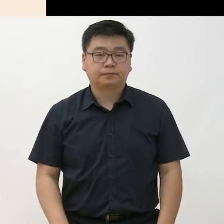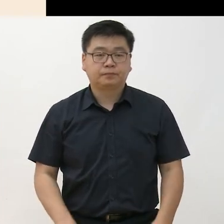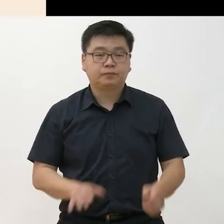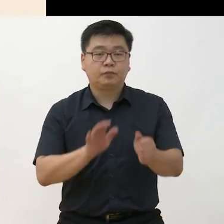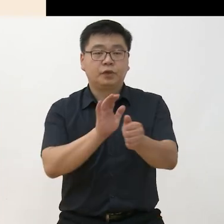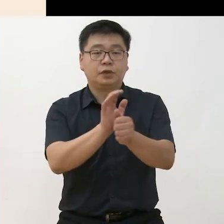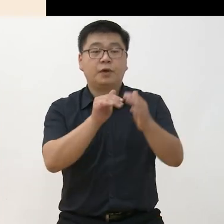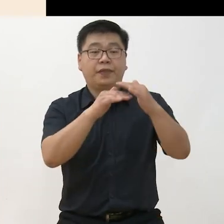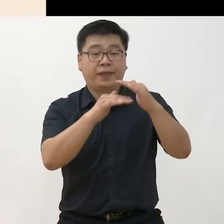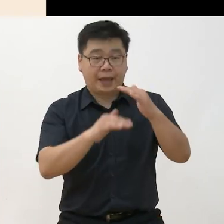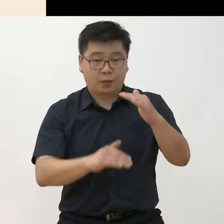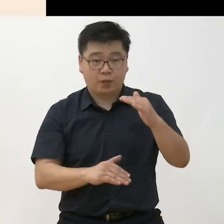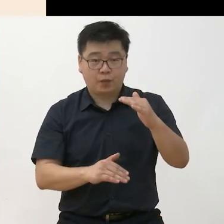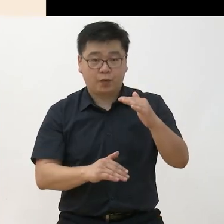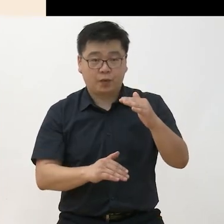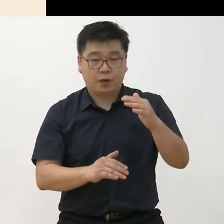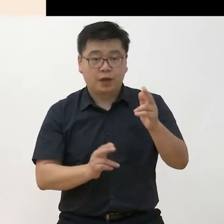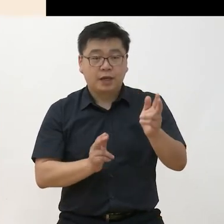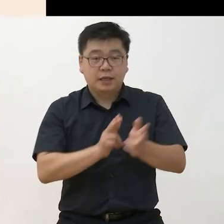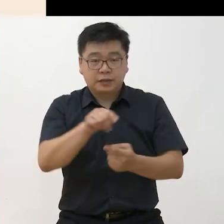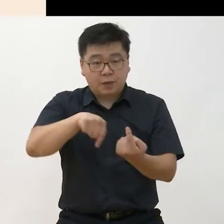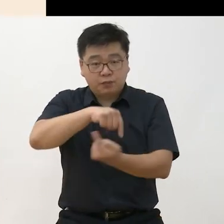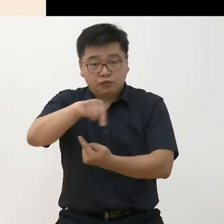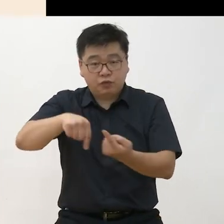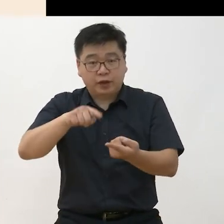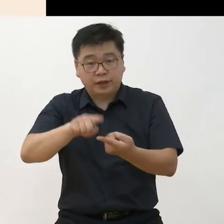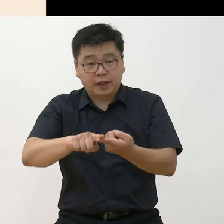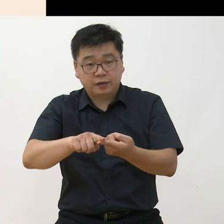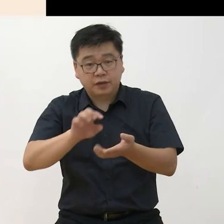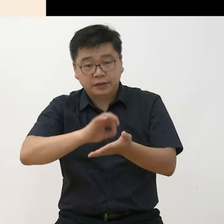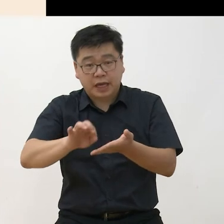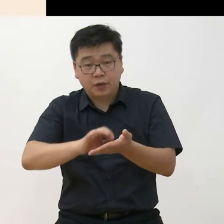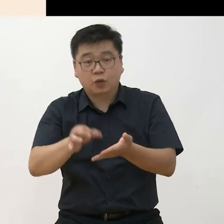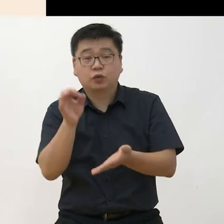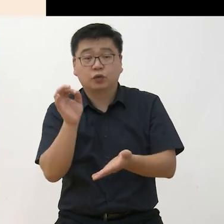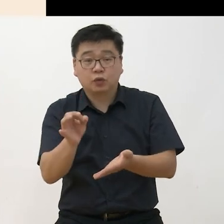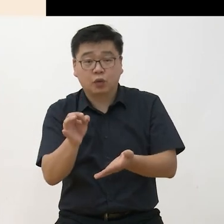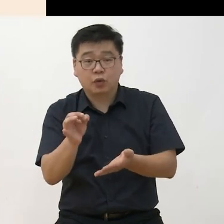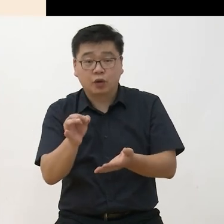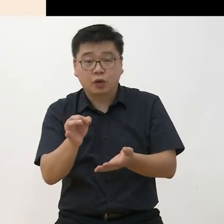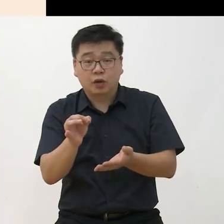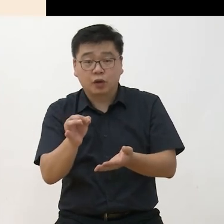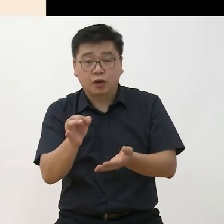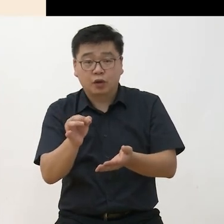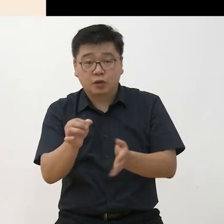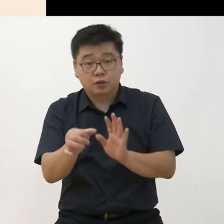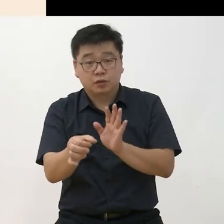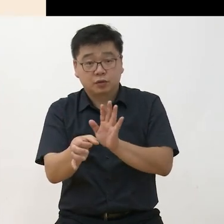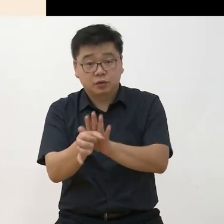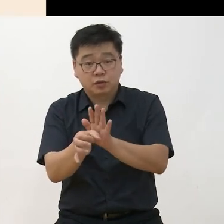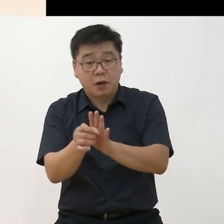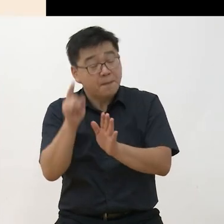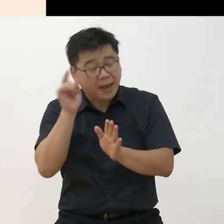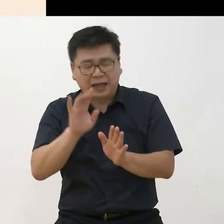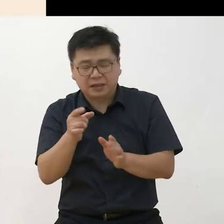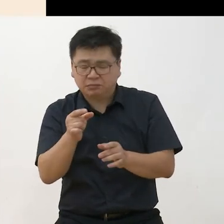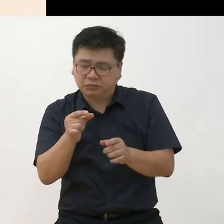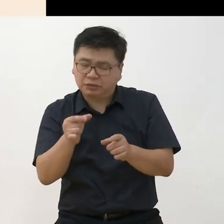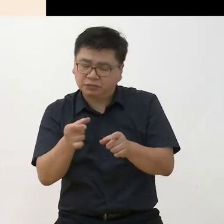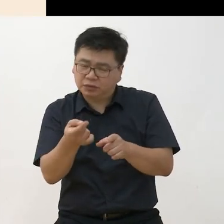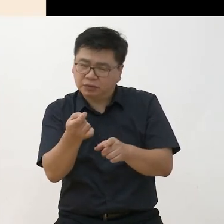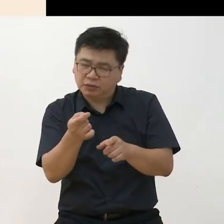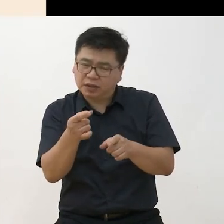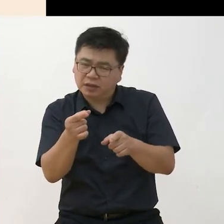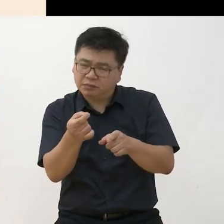지원 내용입니다. 그 사업 운영과 관련되는 직접 경비의 일부 금액을 지원을 하고요. 말씀드린 대로 인건비와